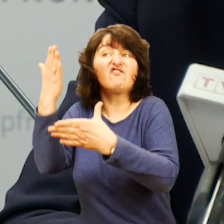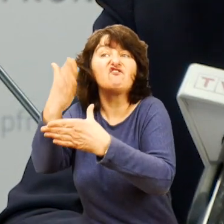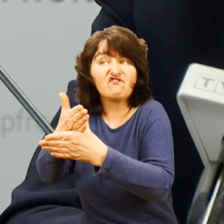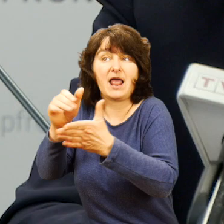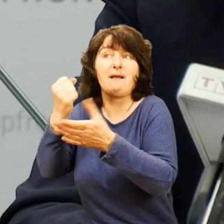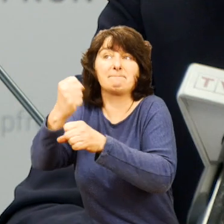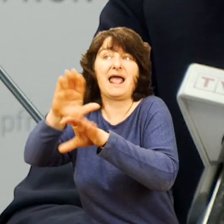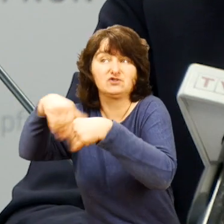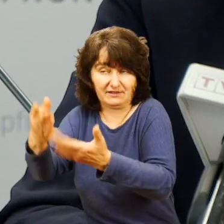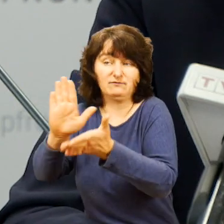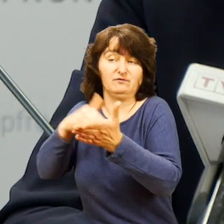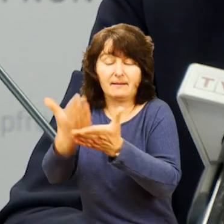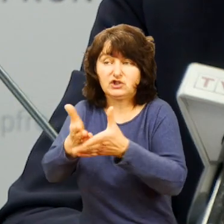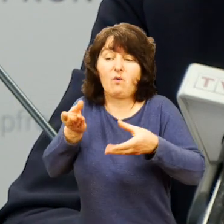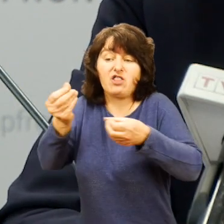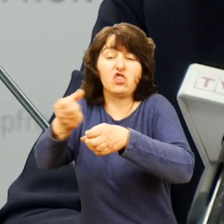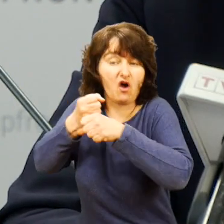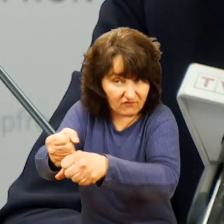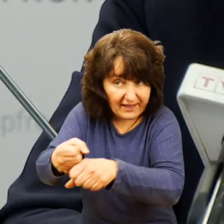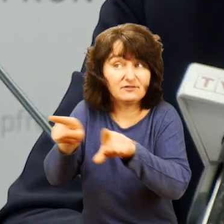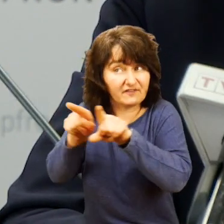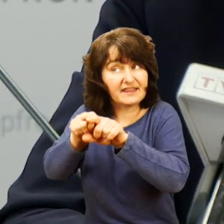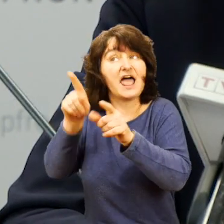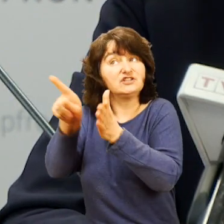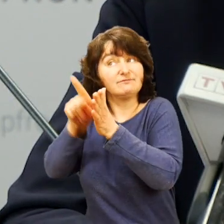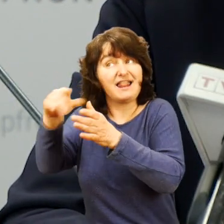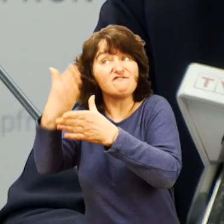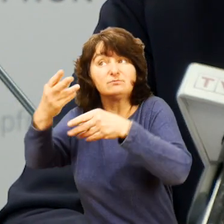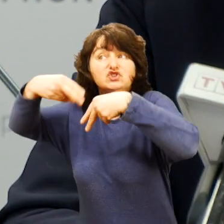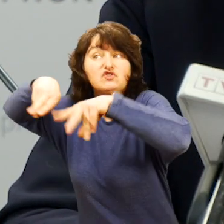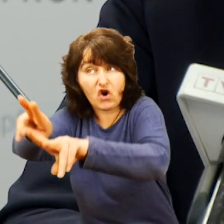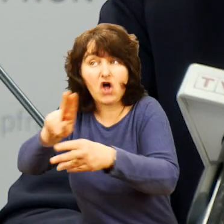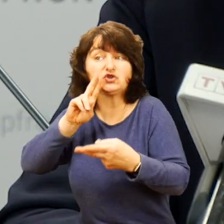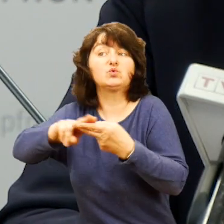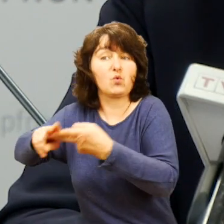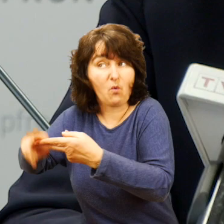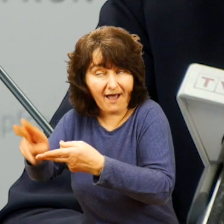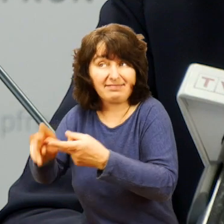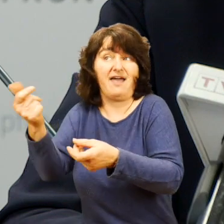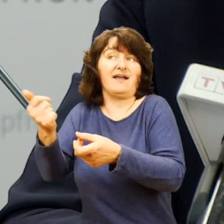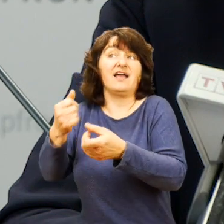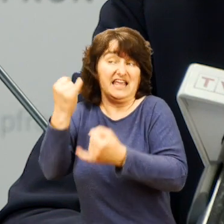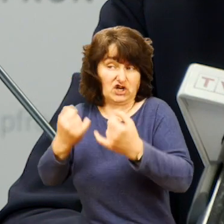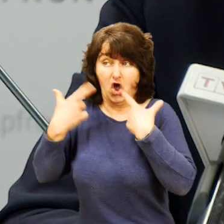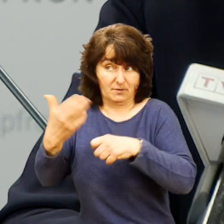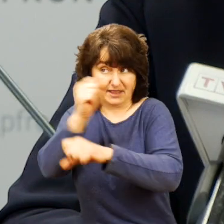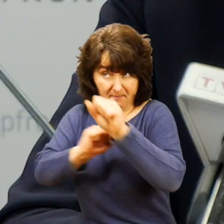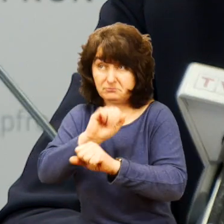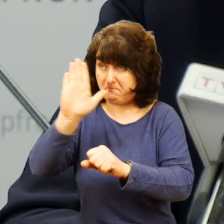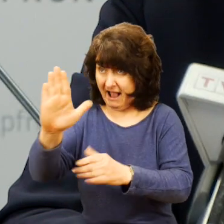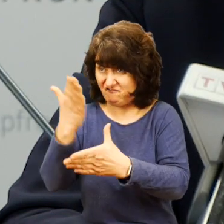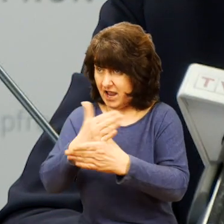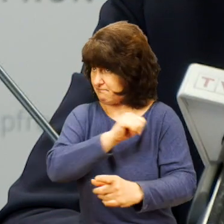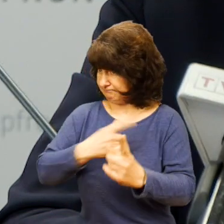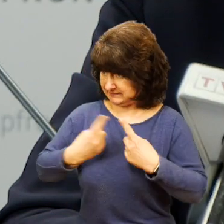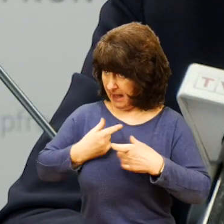Do pracodawców w formie dofinansowania, ale także refundacji składek, jeżeli osoba z niepełnosprawnością prowadzi